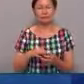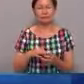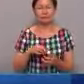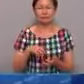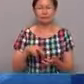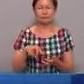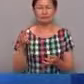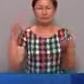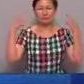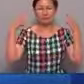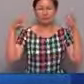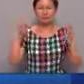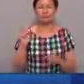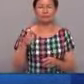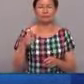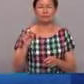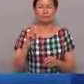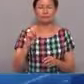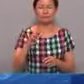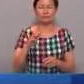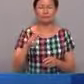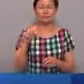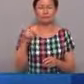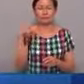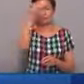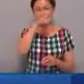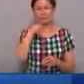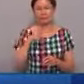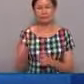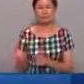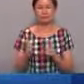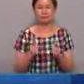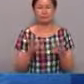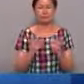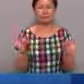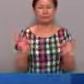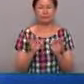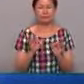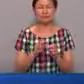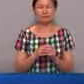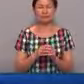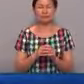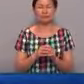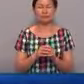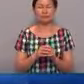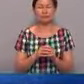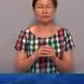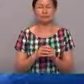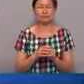и ходила в модельное агентство год. Я подготовила песню Рианы «Diamonds», и моя